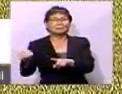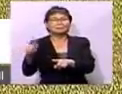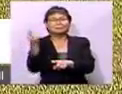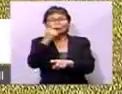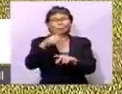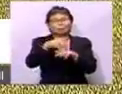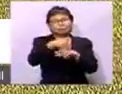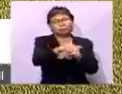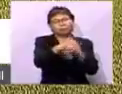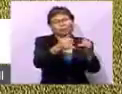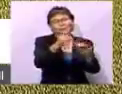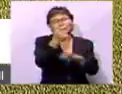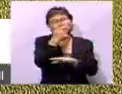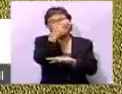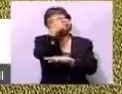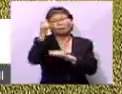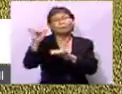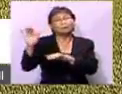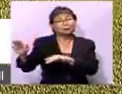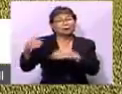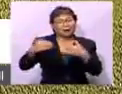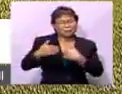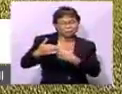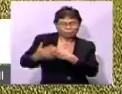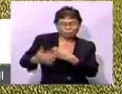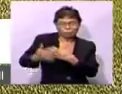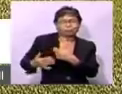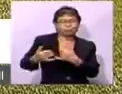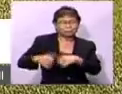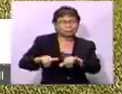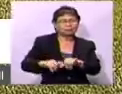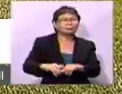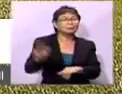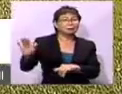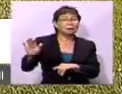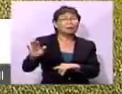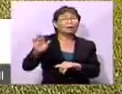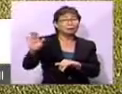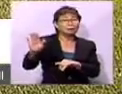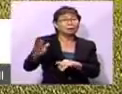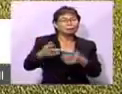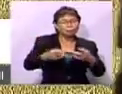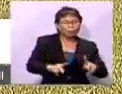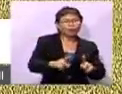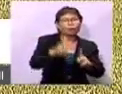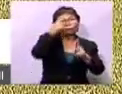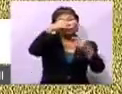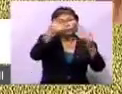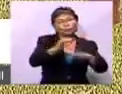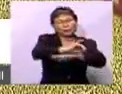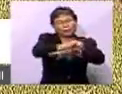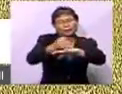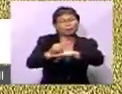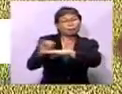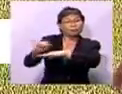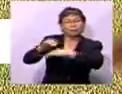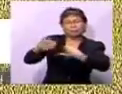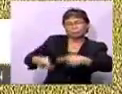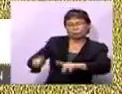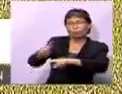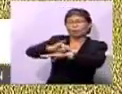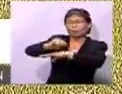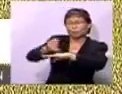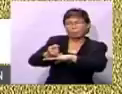akan diturunkan esok yang masih mengalami kecederaan. Dan pihaknya masih memberi peluang untuk pemain import itu